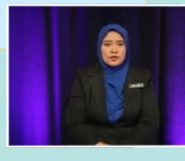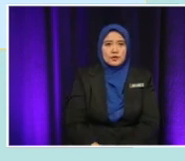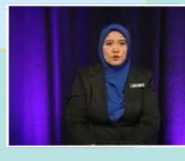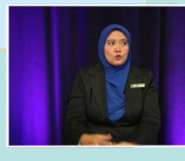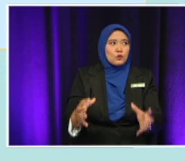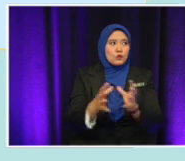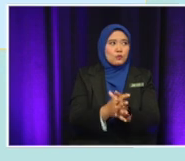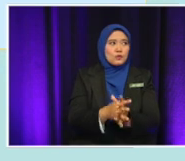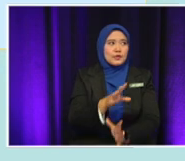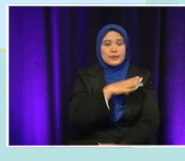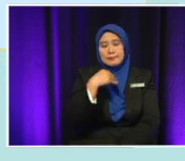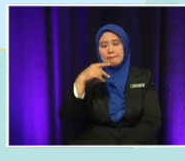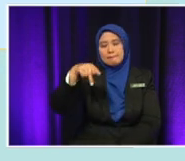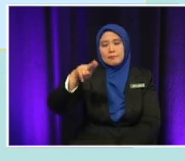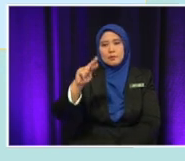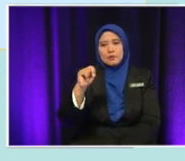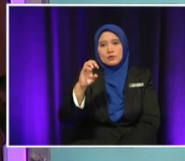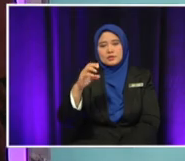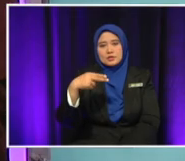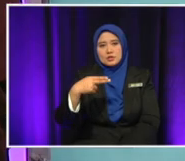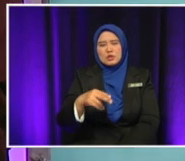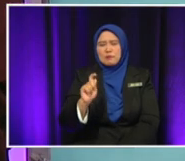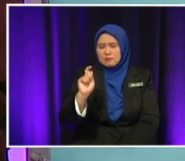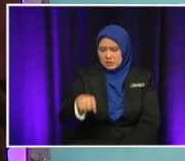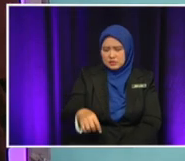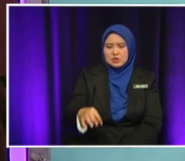yang perlu ada dalam jawaban mereka